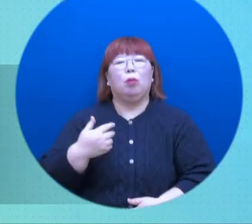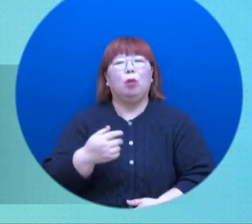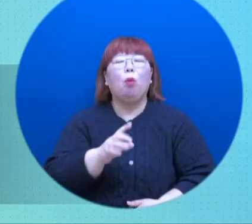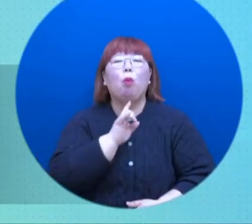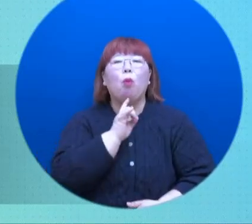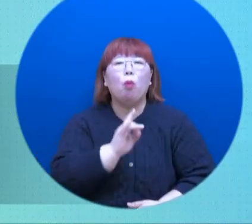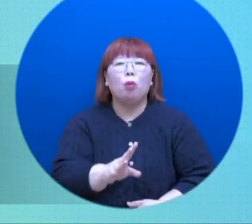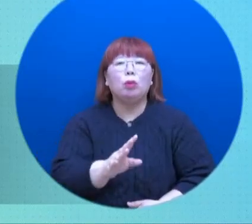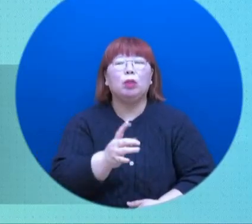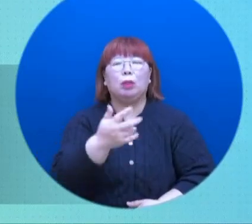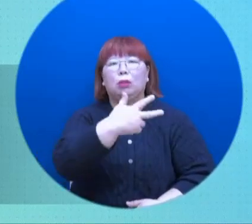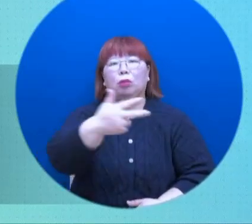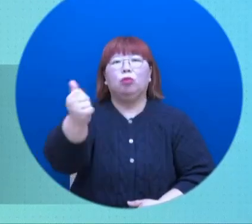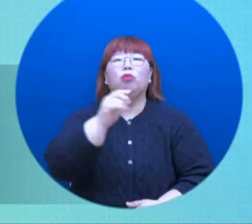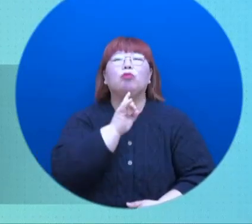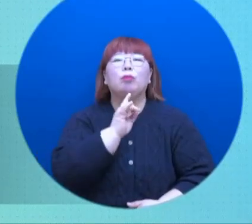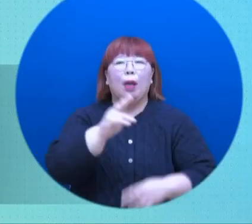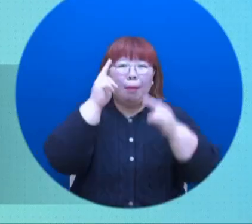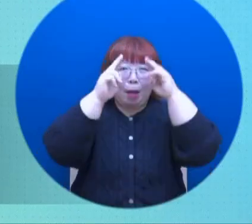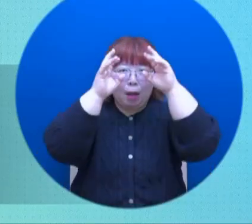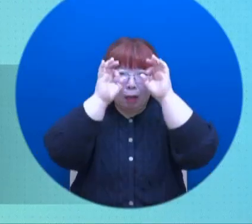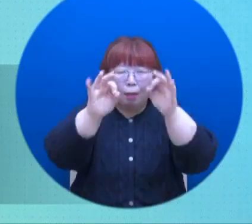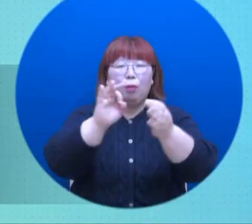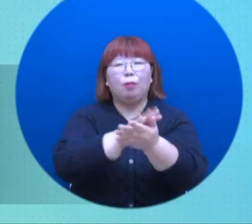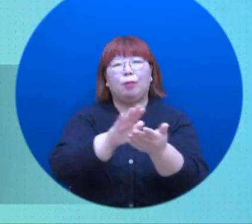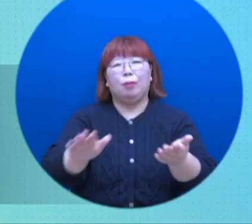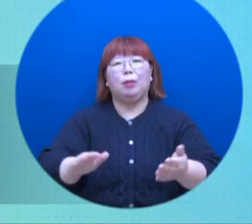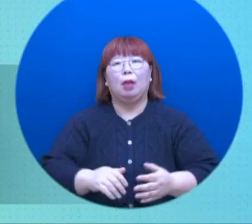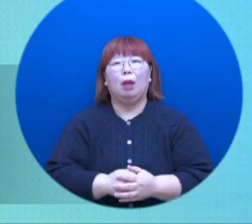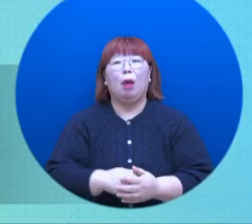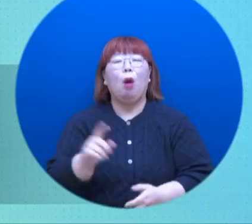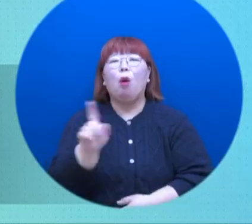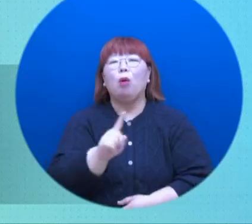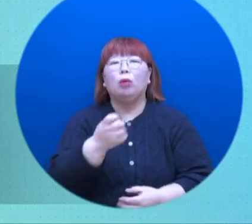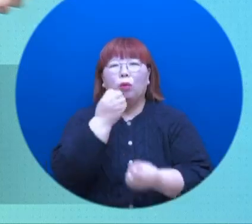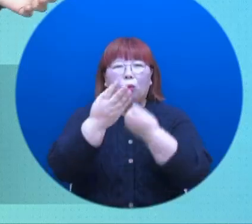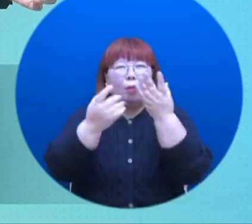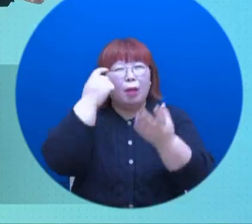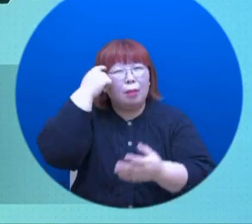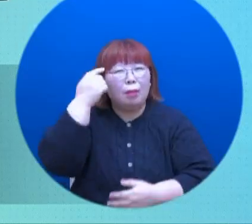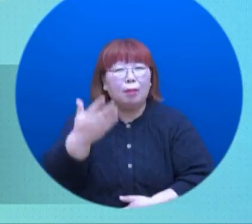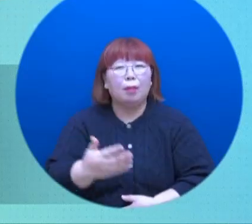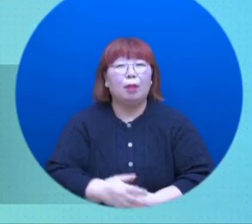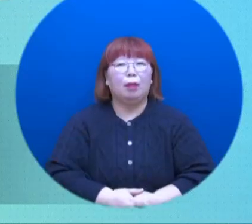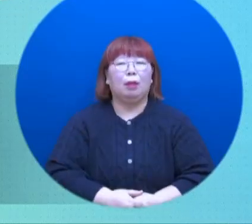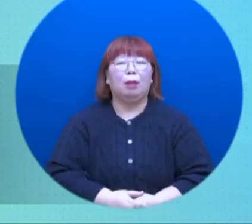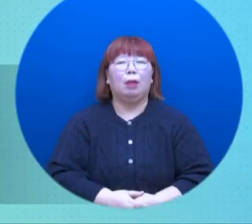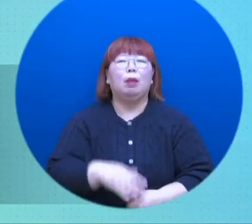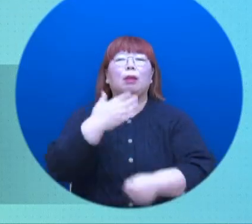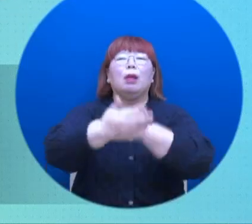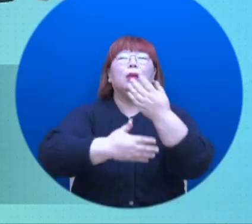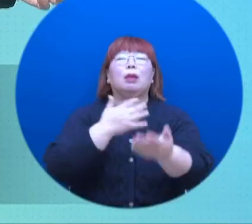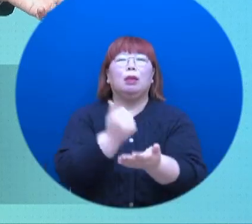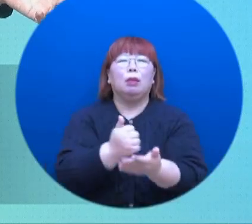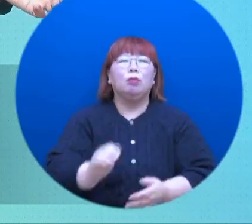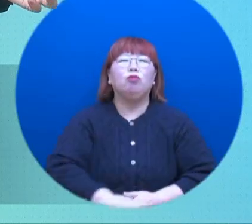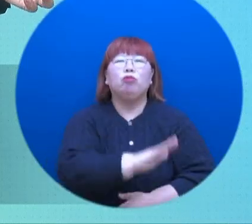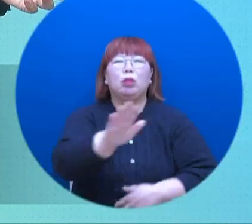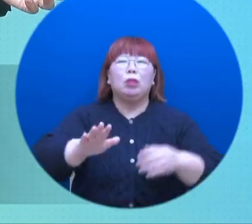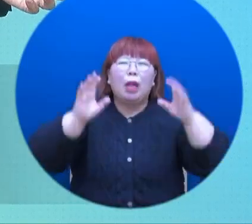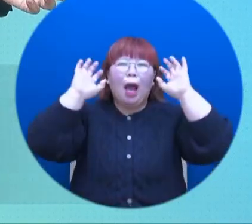오직 주만 바라보나이다. 어떤 고백입니까? 하나님, 우리는